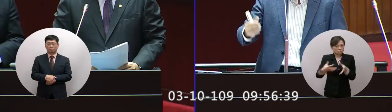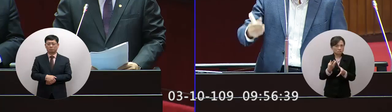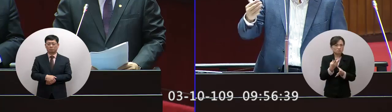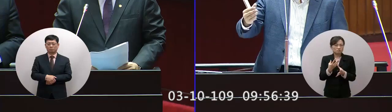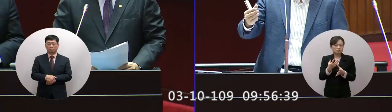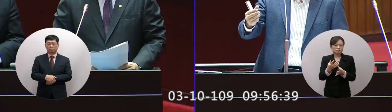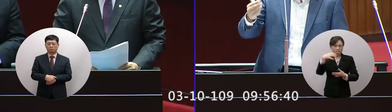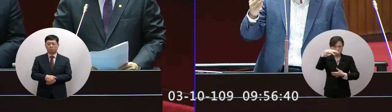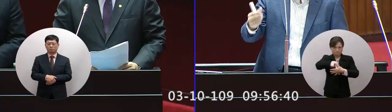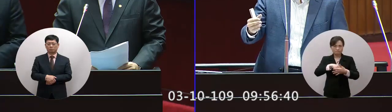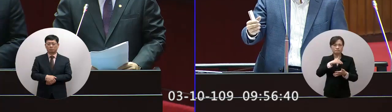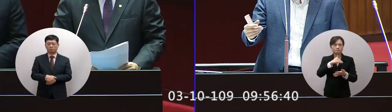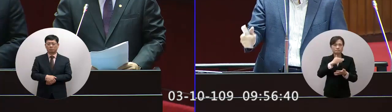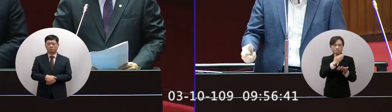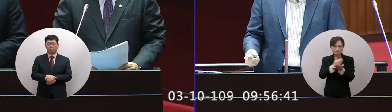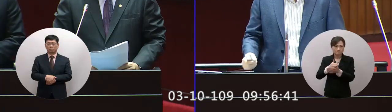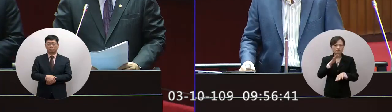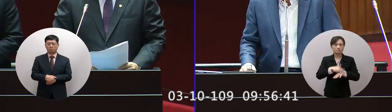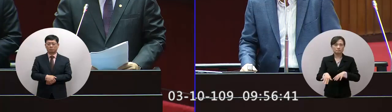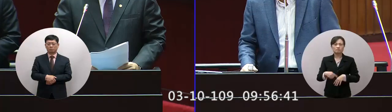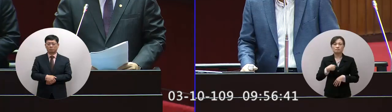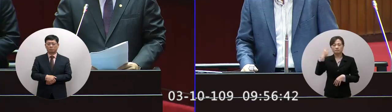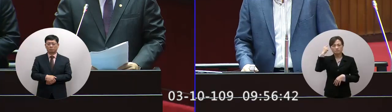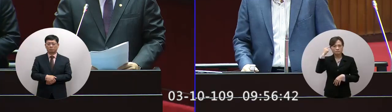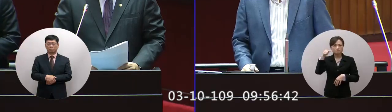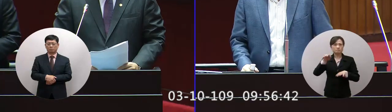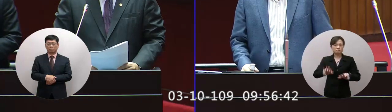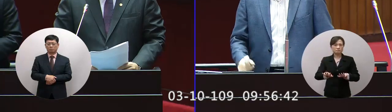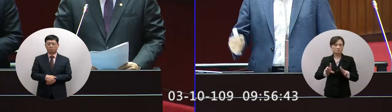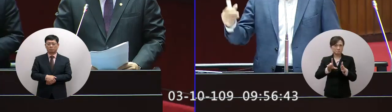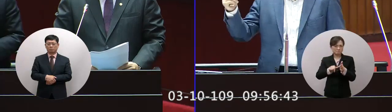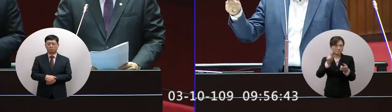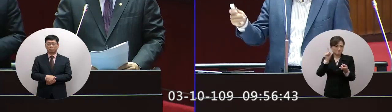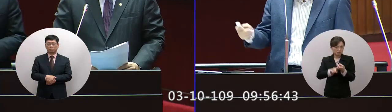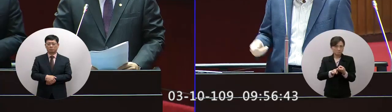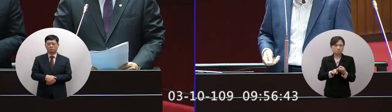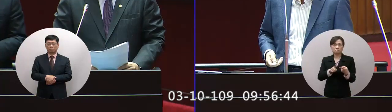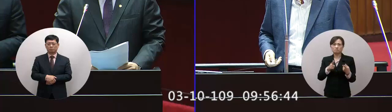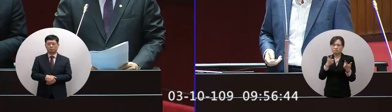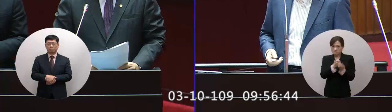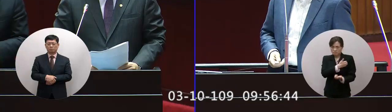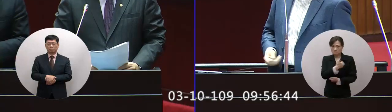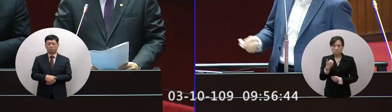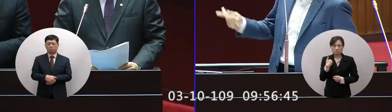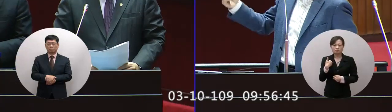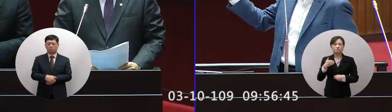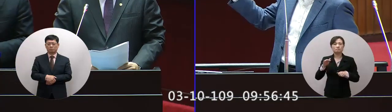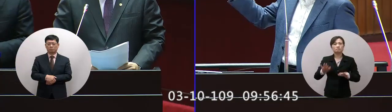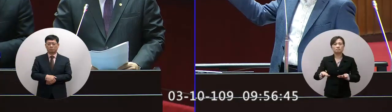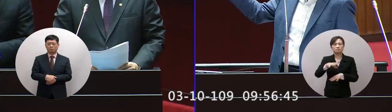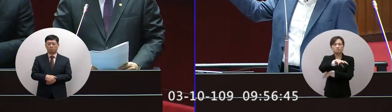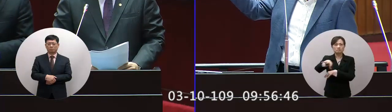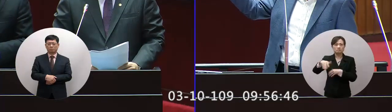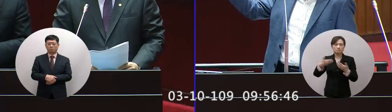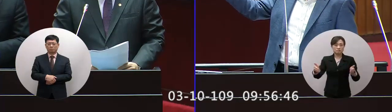认为现在处理是对的时机。为什么呢？因为有地方有很多很多的一个建设哈，